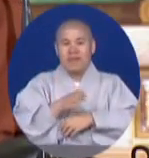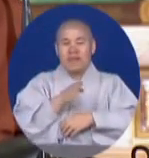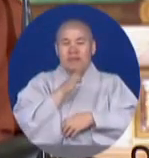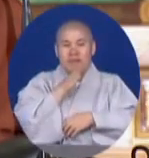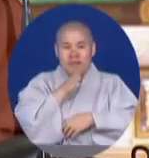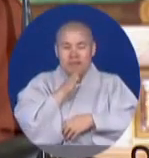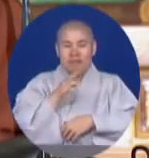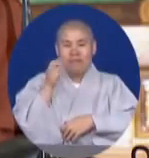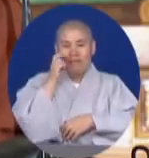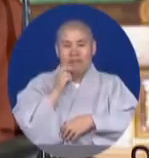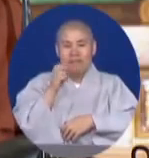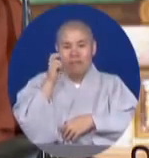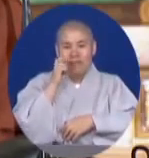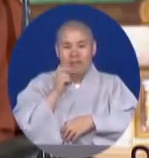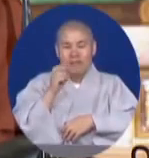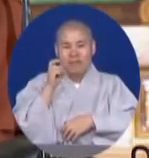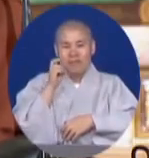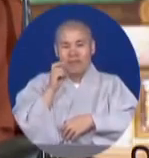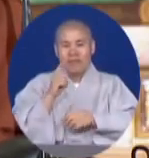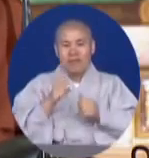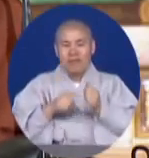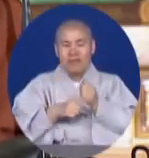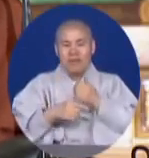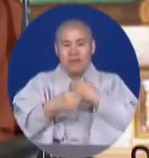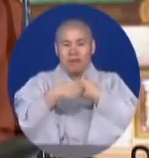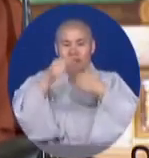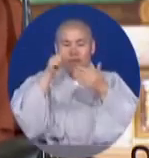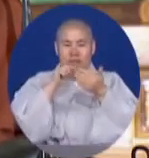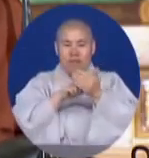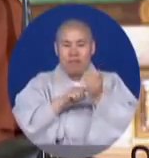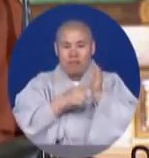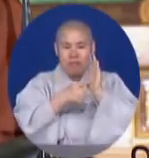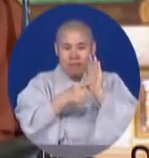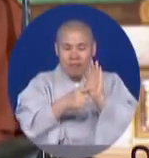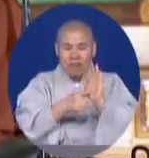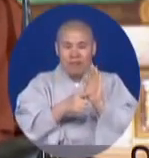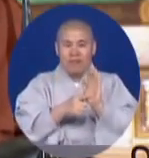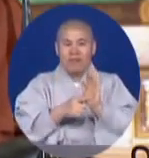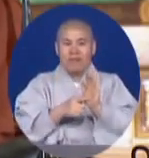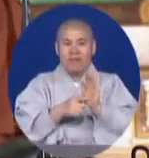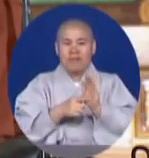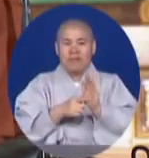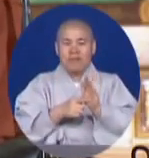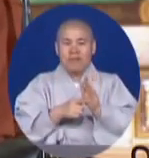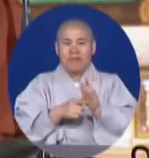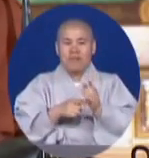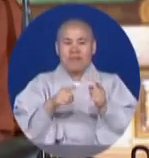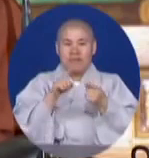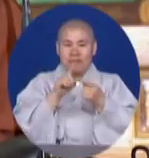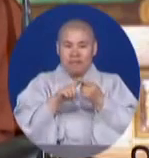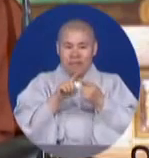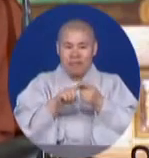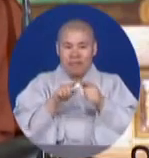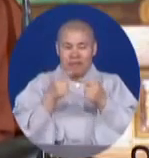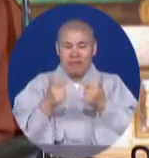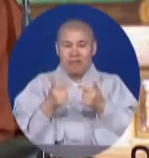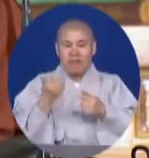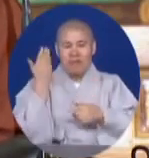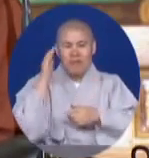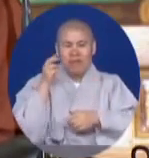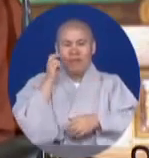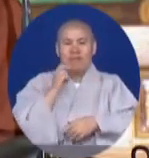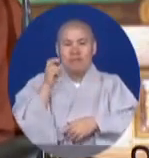진짜 노래예요. 노래라는 건 감정을 표현하는 거지 무슨 뭘 맞추는 게 아니거든요. 요새